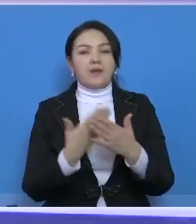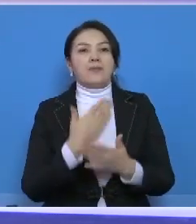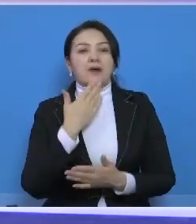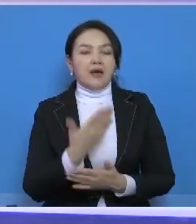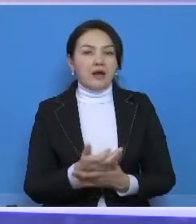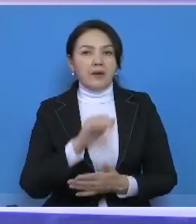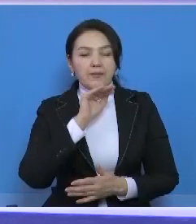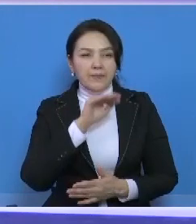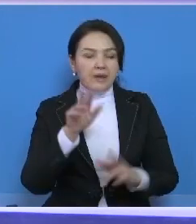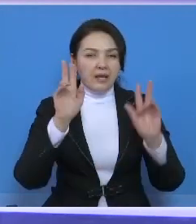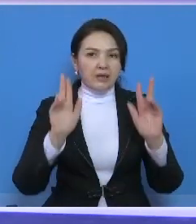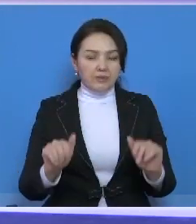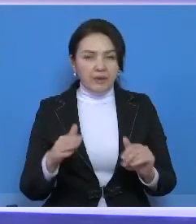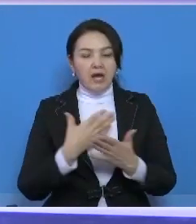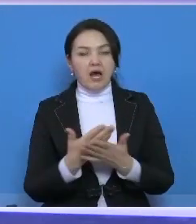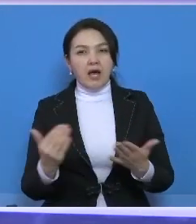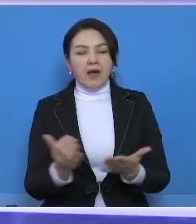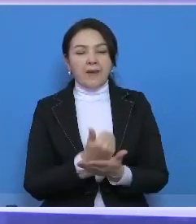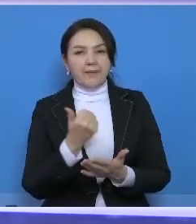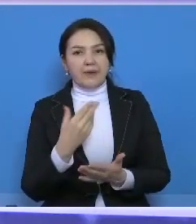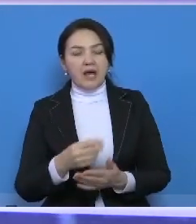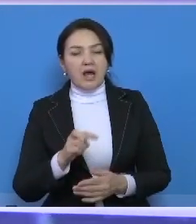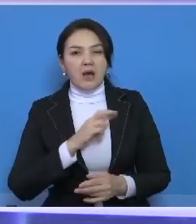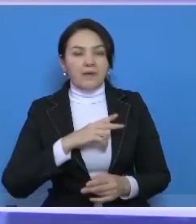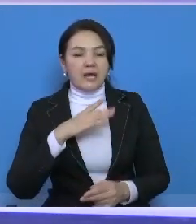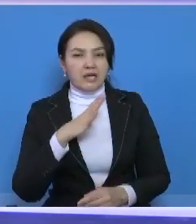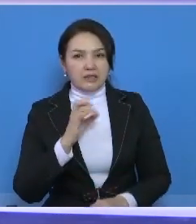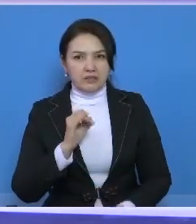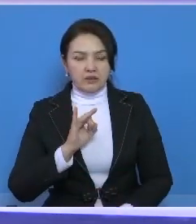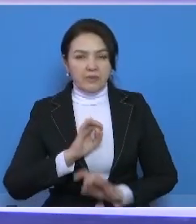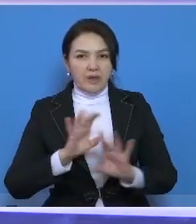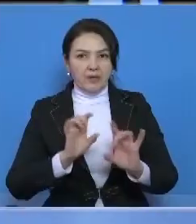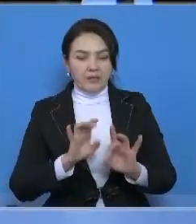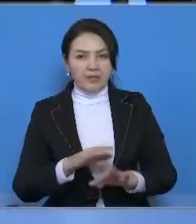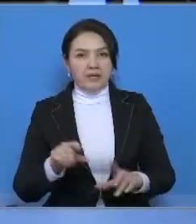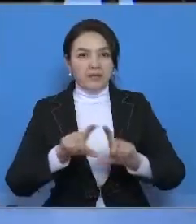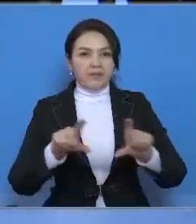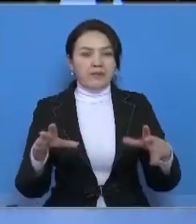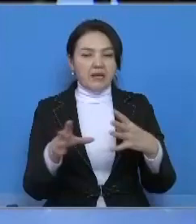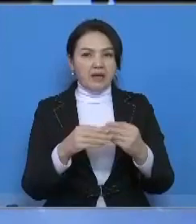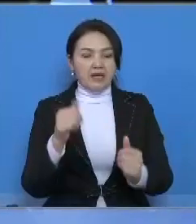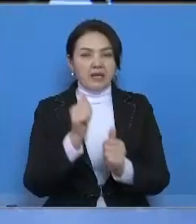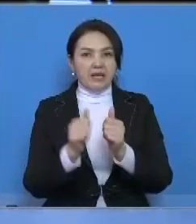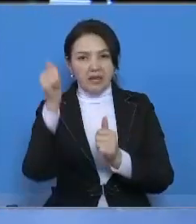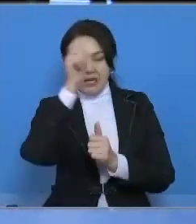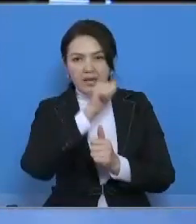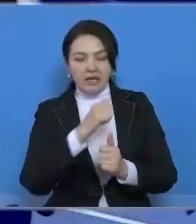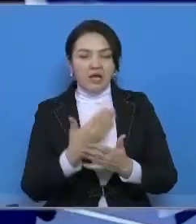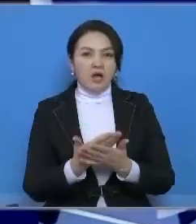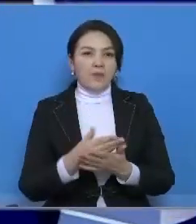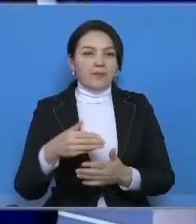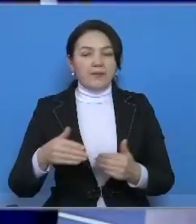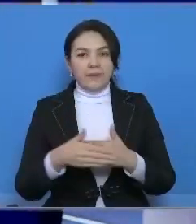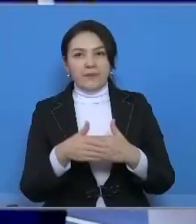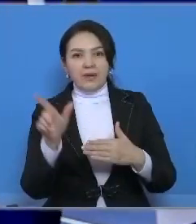ие мамандықтар мен елдегі тапшы кәсіп түрлері талқыға салынды. Мектеп ұжымы жыл сайын мектептің әр жылдағы